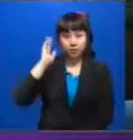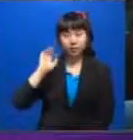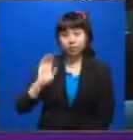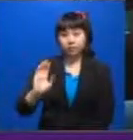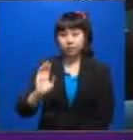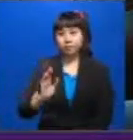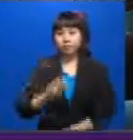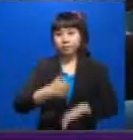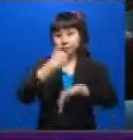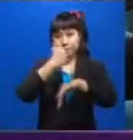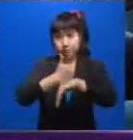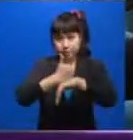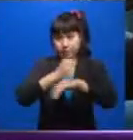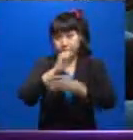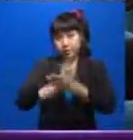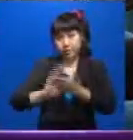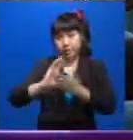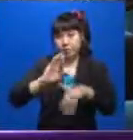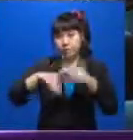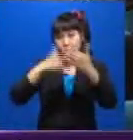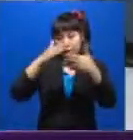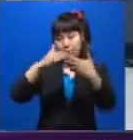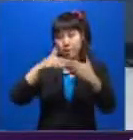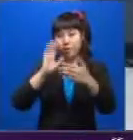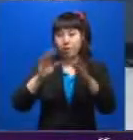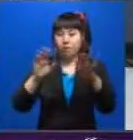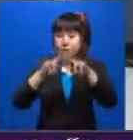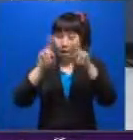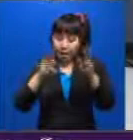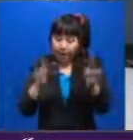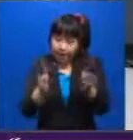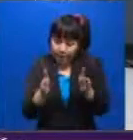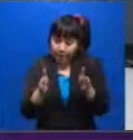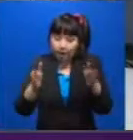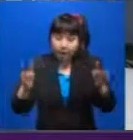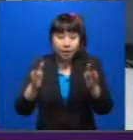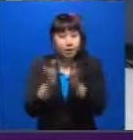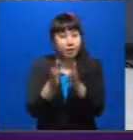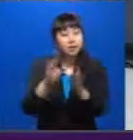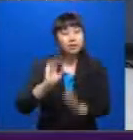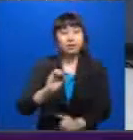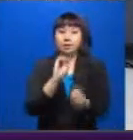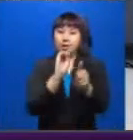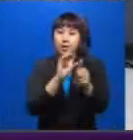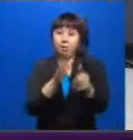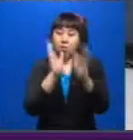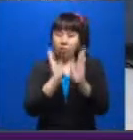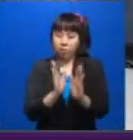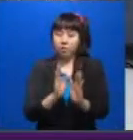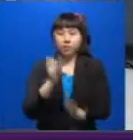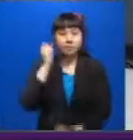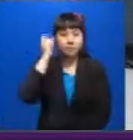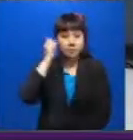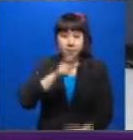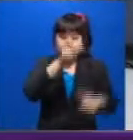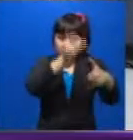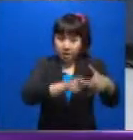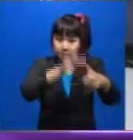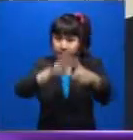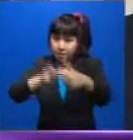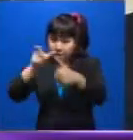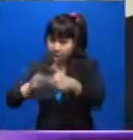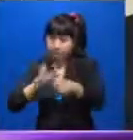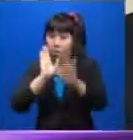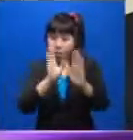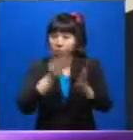โลหะวัฒนกุลผู้อำนวยการสถาบันพัฒนาวิสาหกิจขนาดกลางและขนาดย่อมแนะนำให้ผู้ประกอบการทำความเข้าใจพฤติกรรมและ